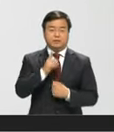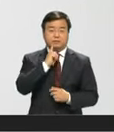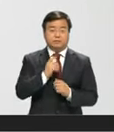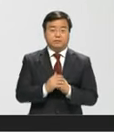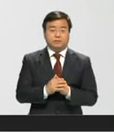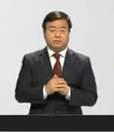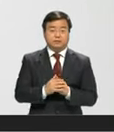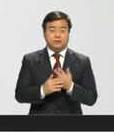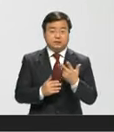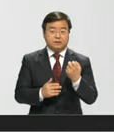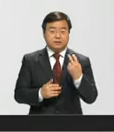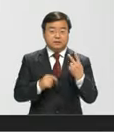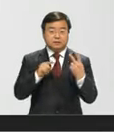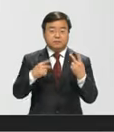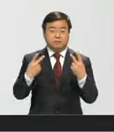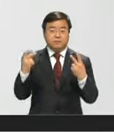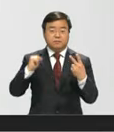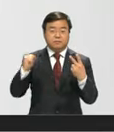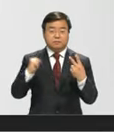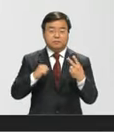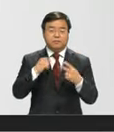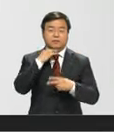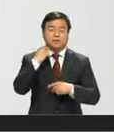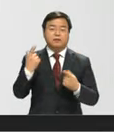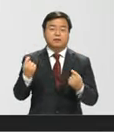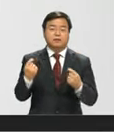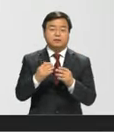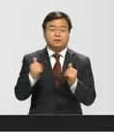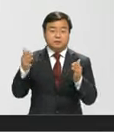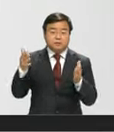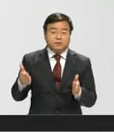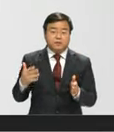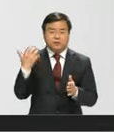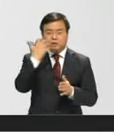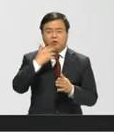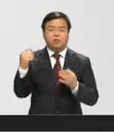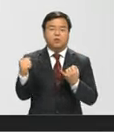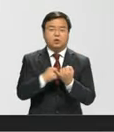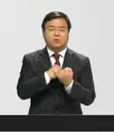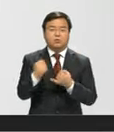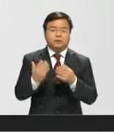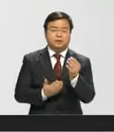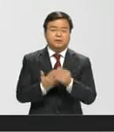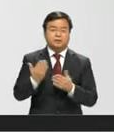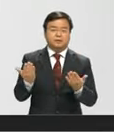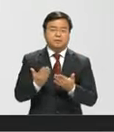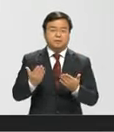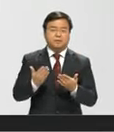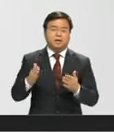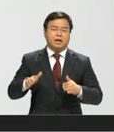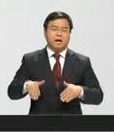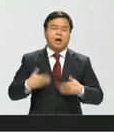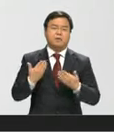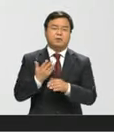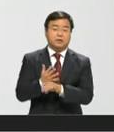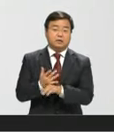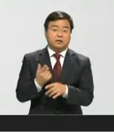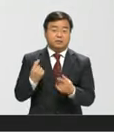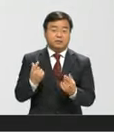청소년의 72.2%는 또래 성폭력이 발생하는 이유에 대해 장난처럼 가볍게 취급해서라고